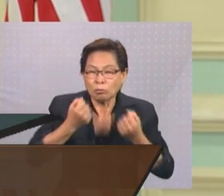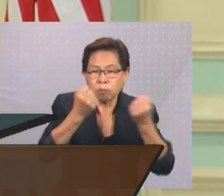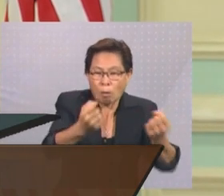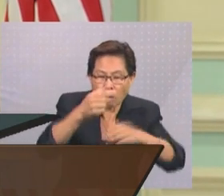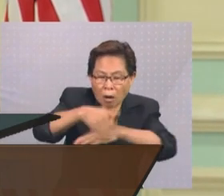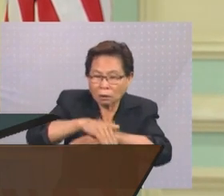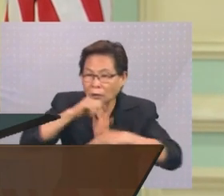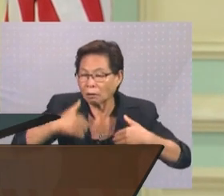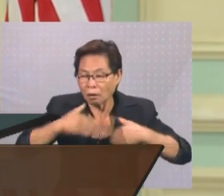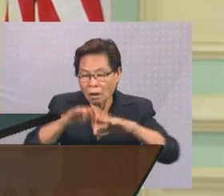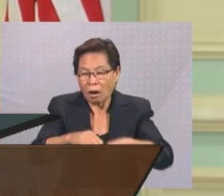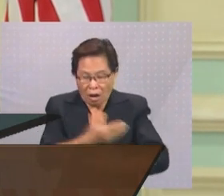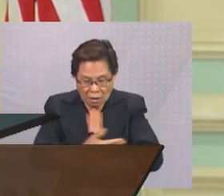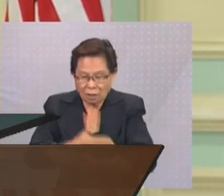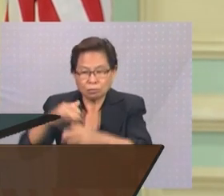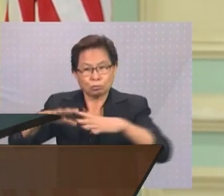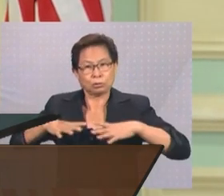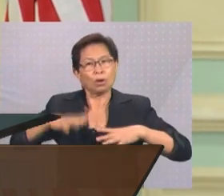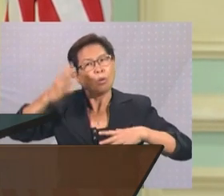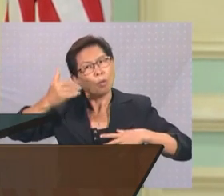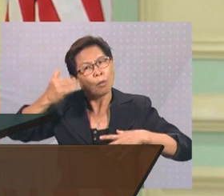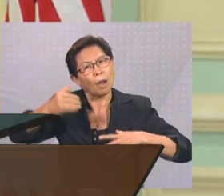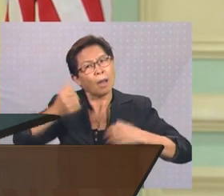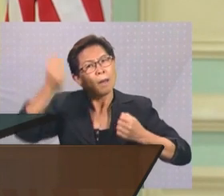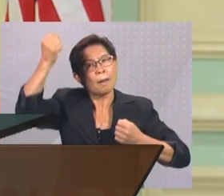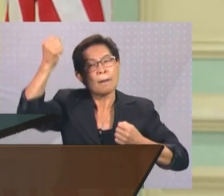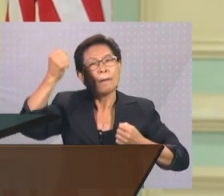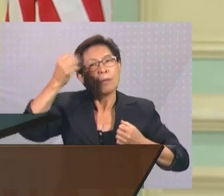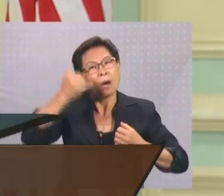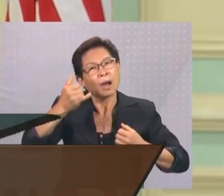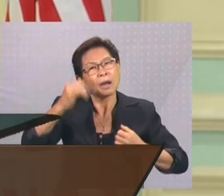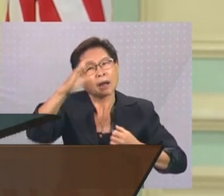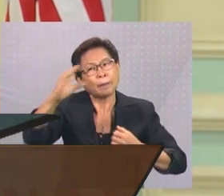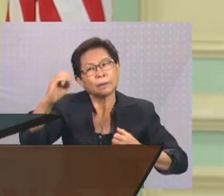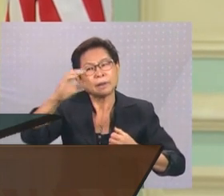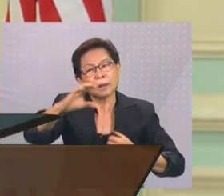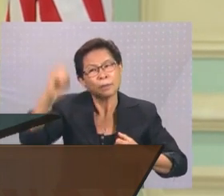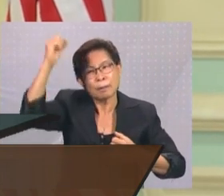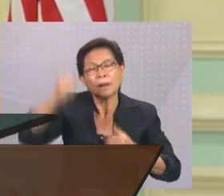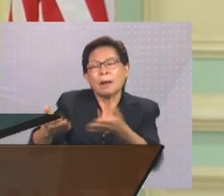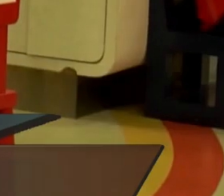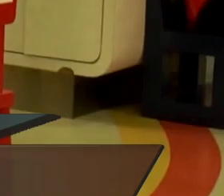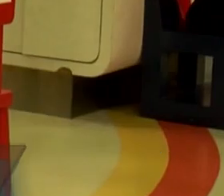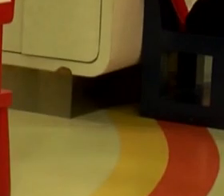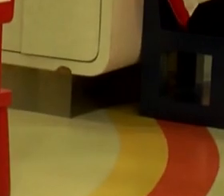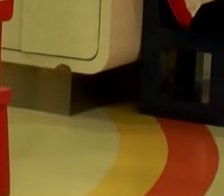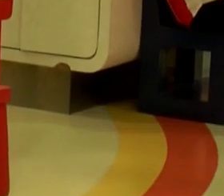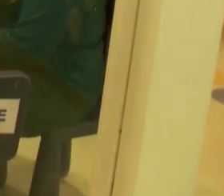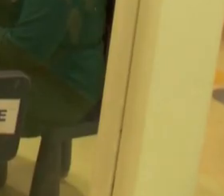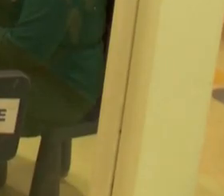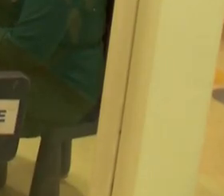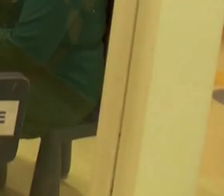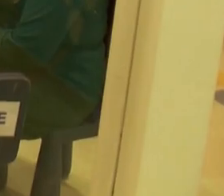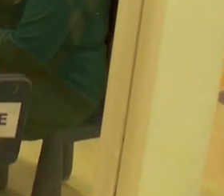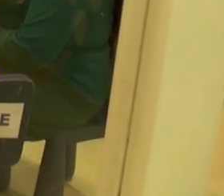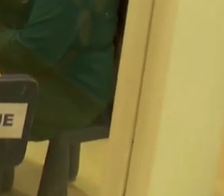bercuti, tidak ada sebab kenapa mereka perlu meminta ibu bapa untuk membayar. 另外，经济重